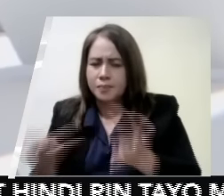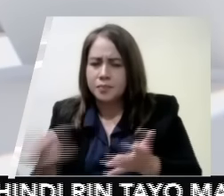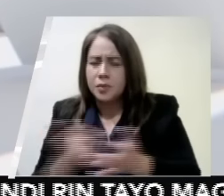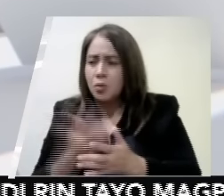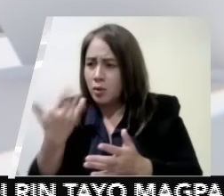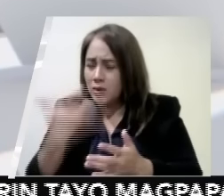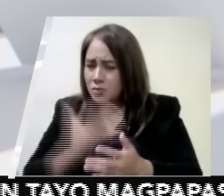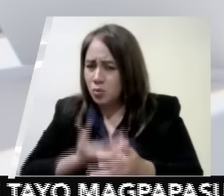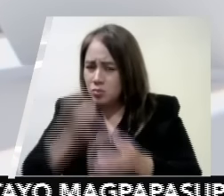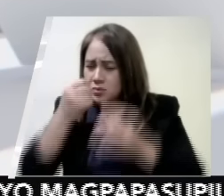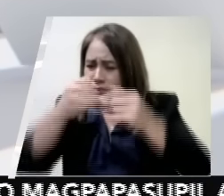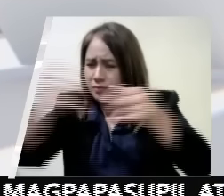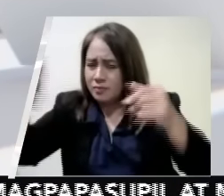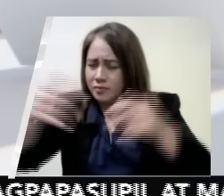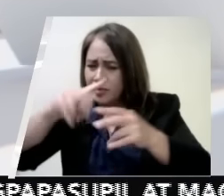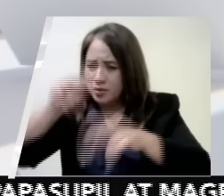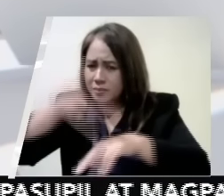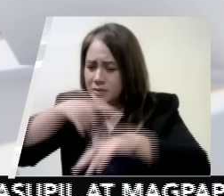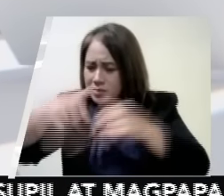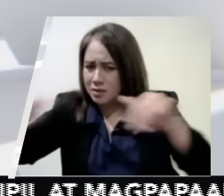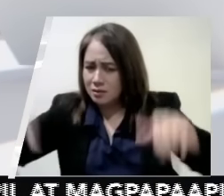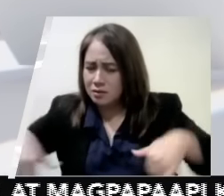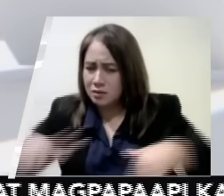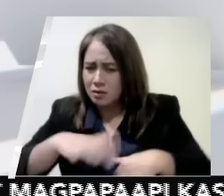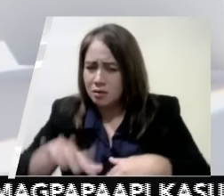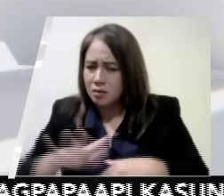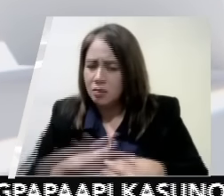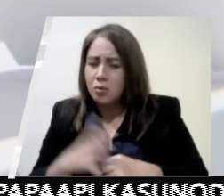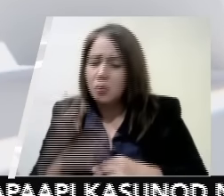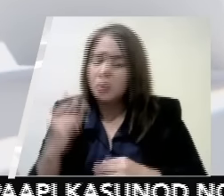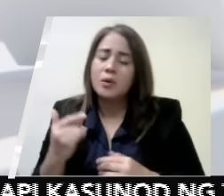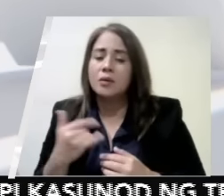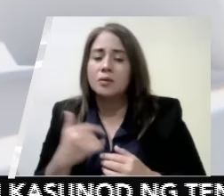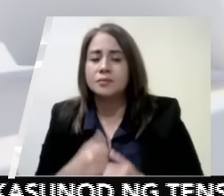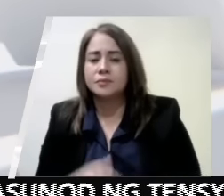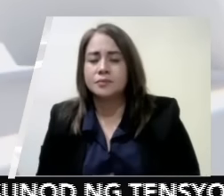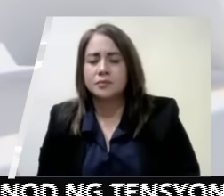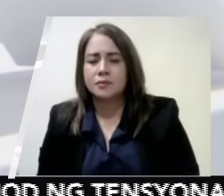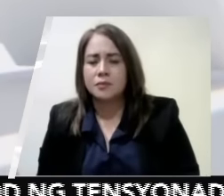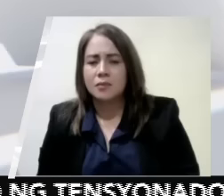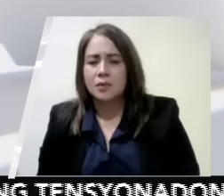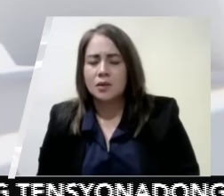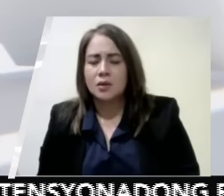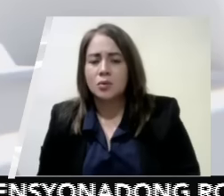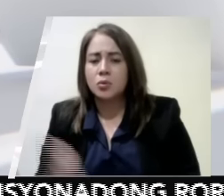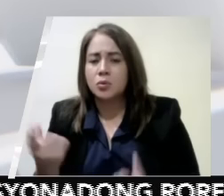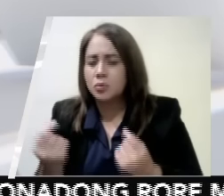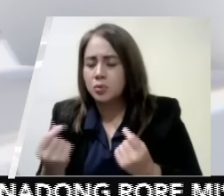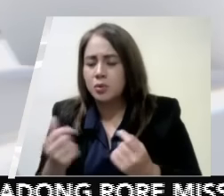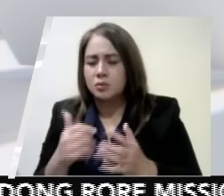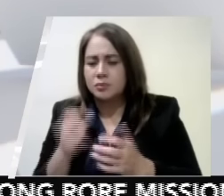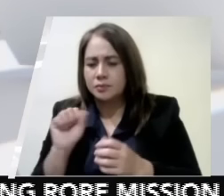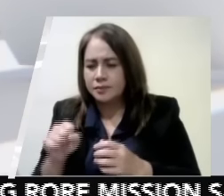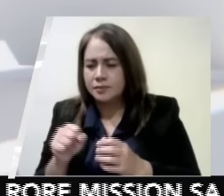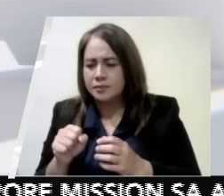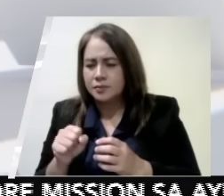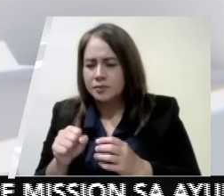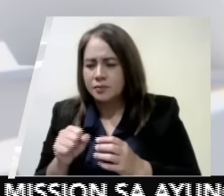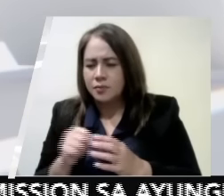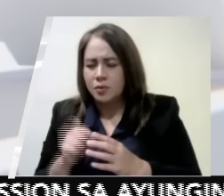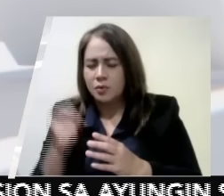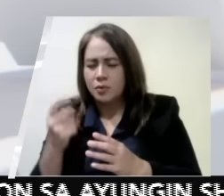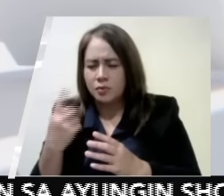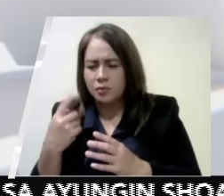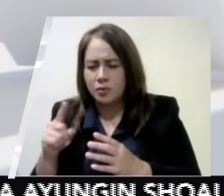this in a way that we are only reaching out with China. We are actually giving the opportunity for all the members of